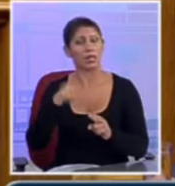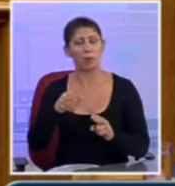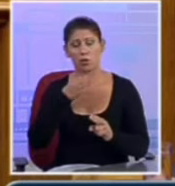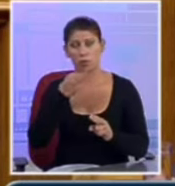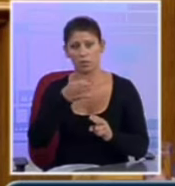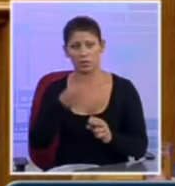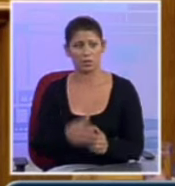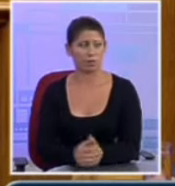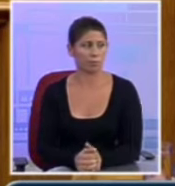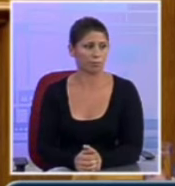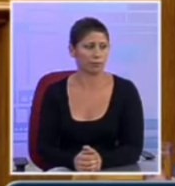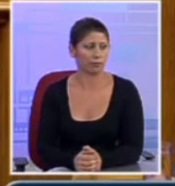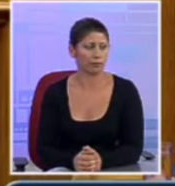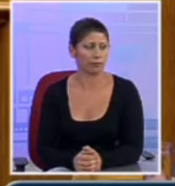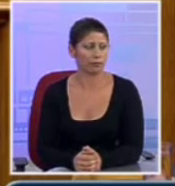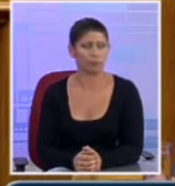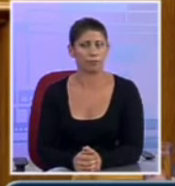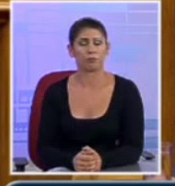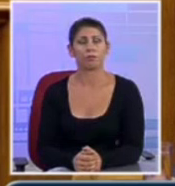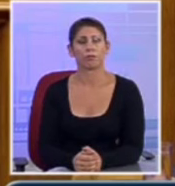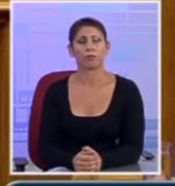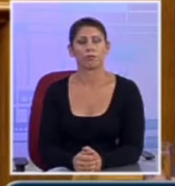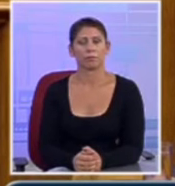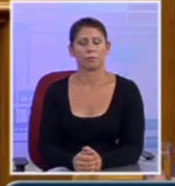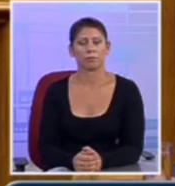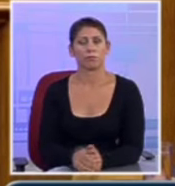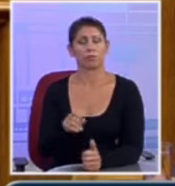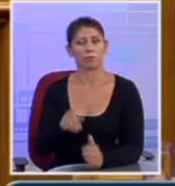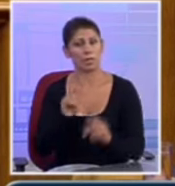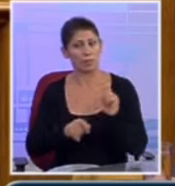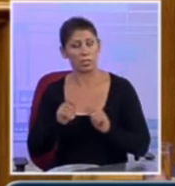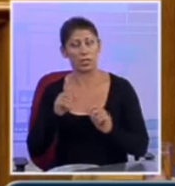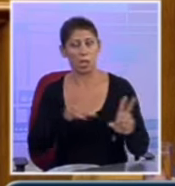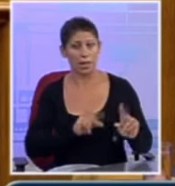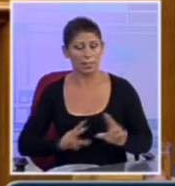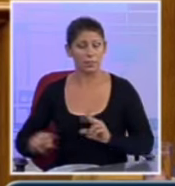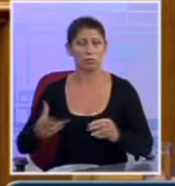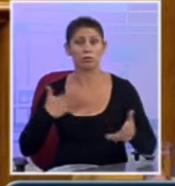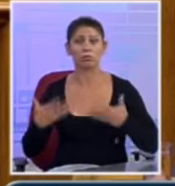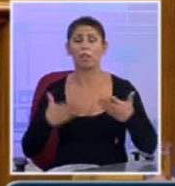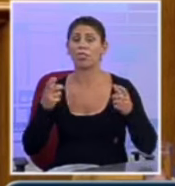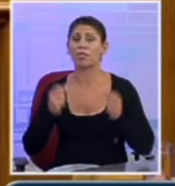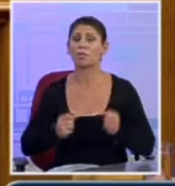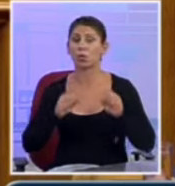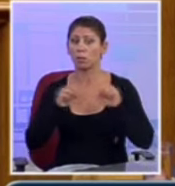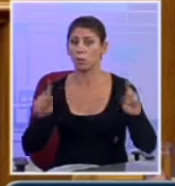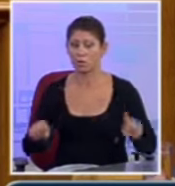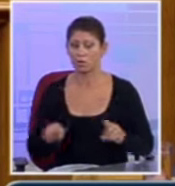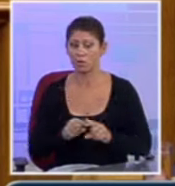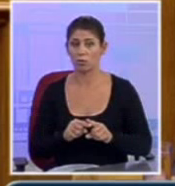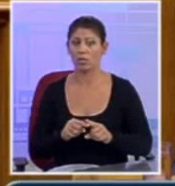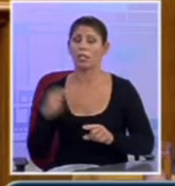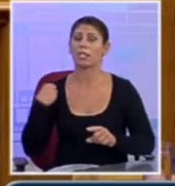Κάντε λίγο ησυχία παρακαλώ. Είναι η δημιουργία ενός νέου και σύγχρονου θεσμικού πλαισίου για